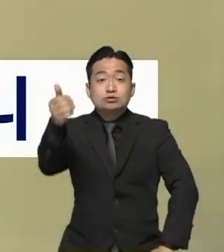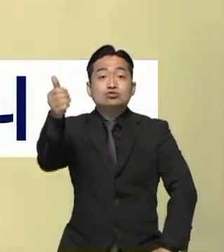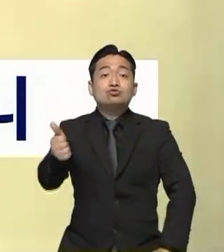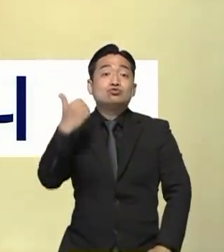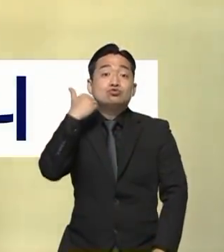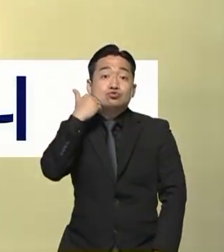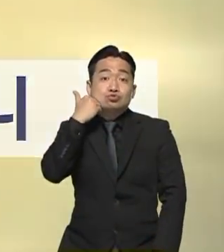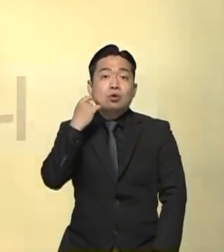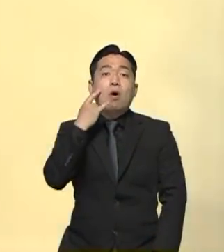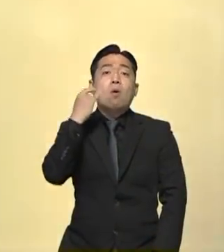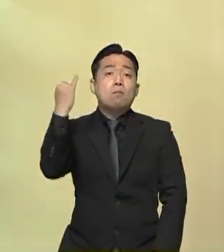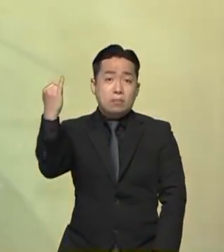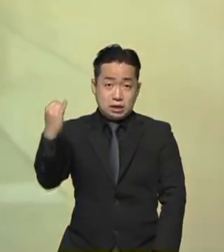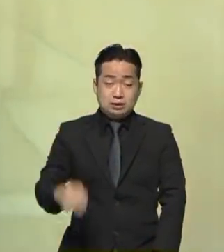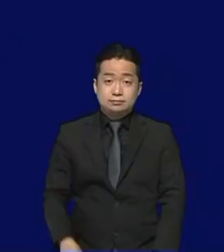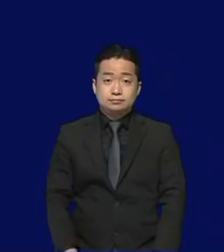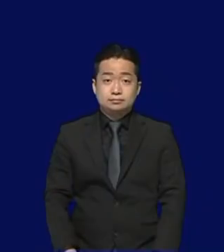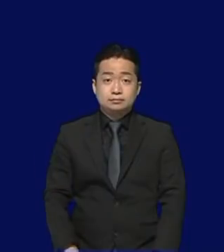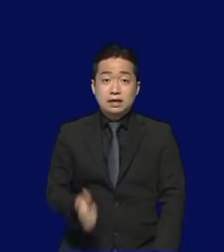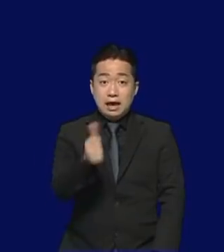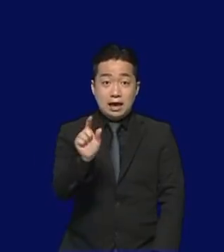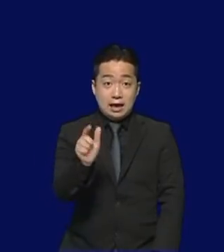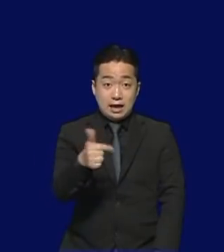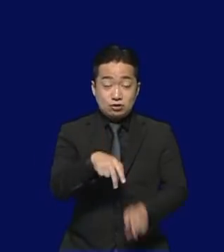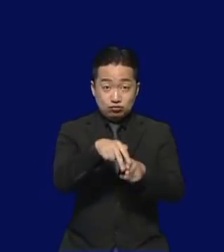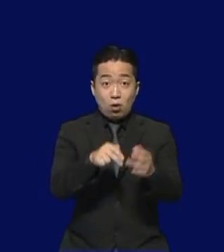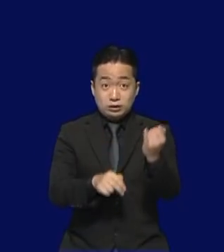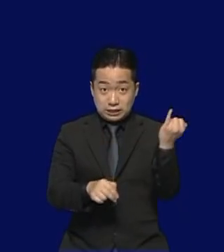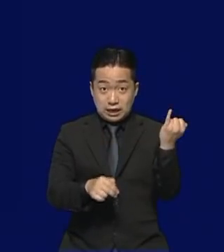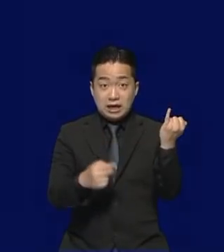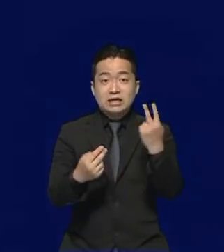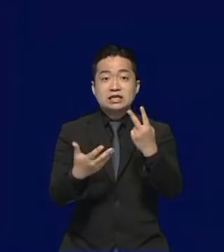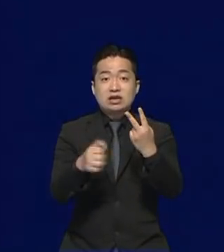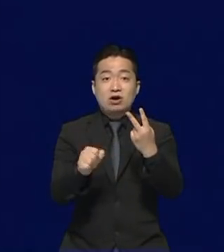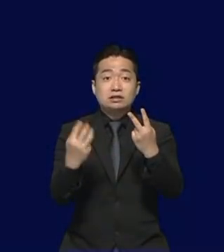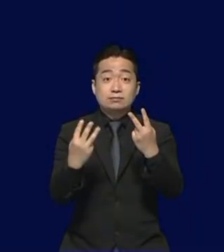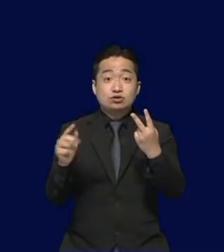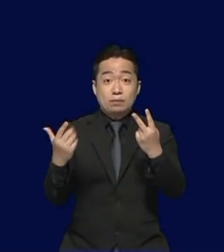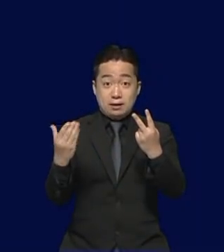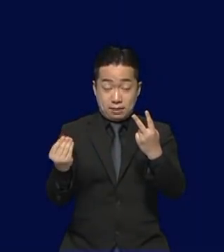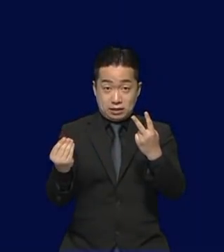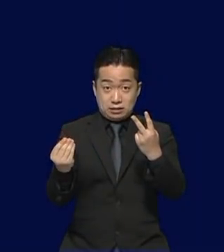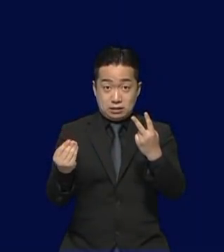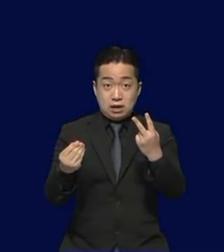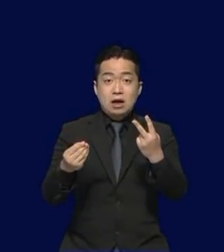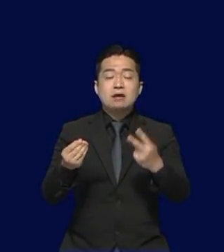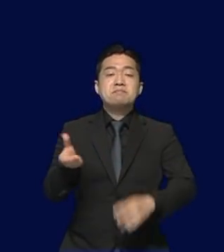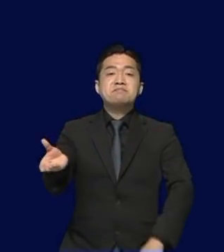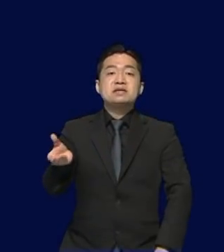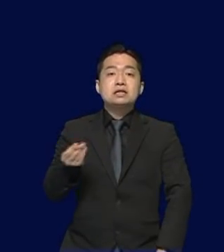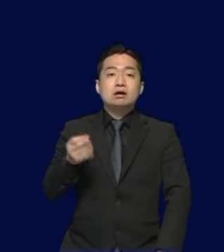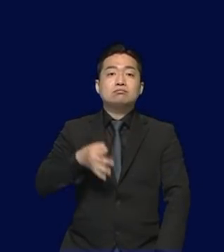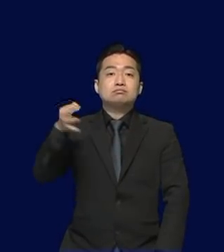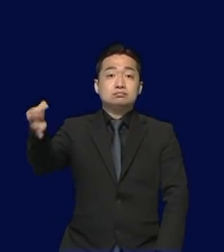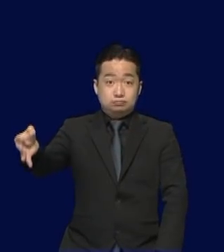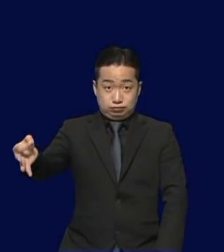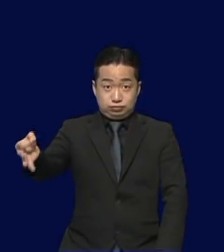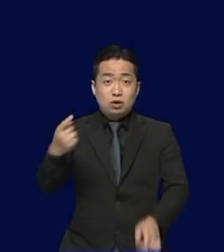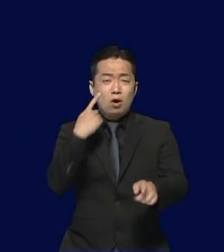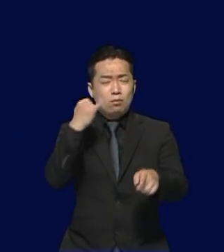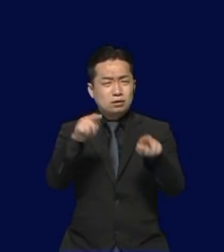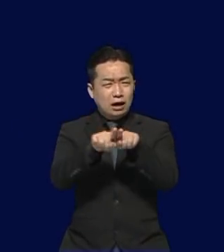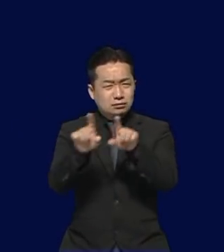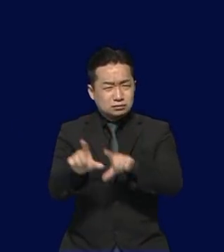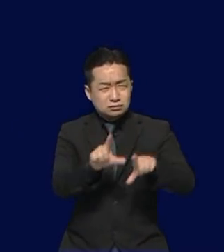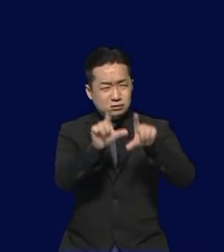걸로 확인됐습니다. 한 후보자가 전세금 2억 3,600만 원을 임대인인 어머니에게 지급한 뒤 어머니와 함께 살고